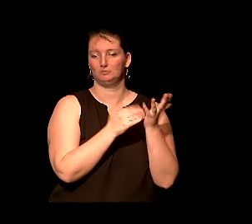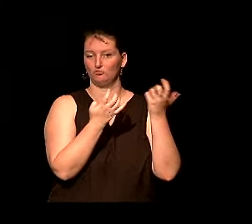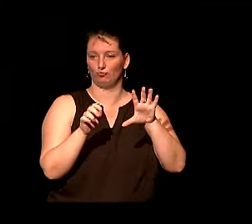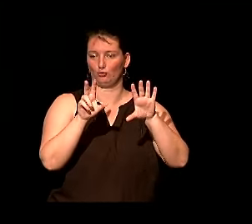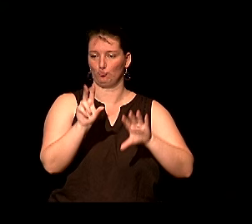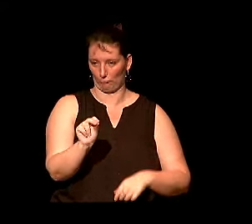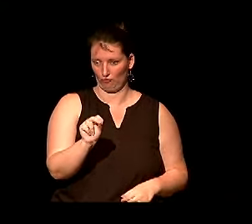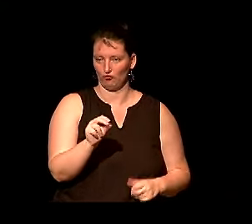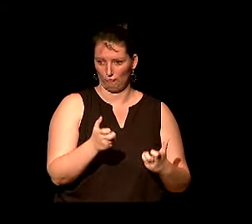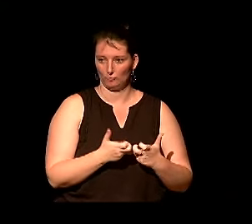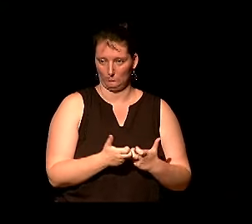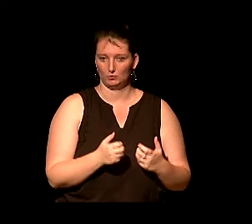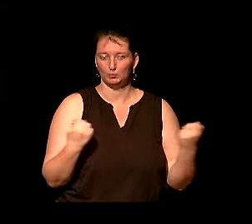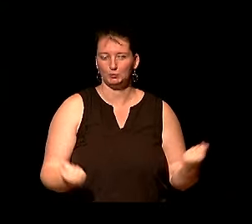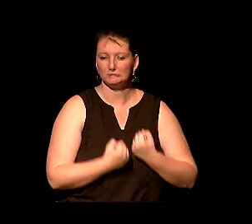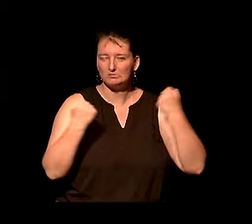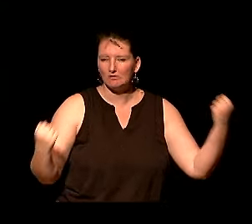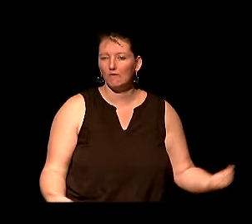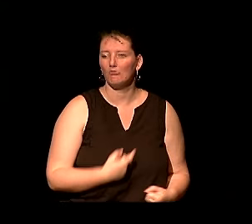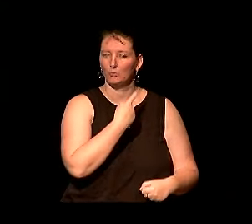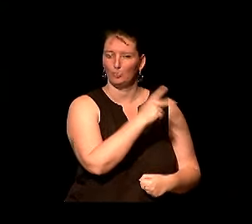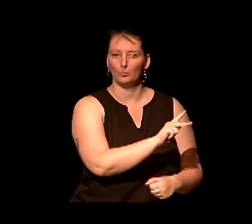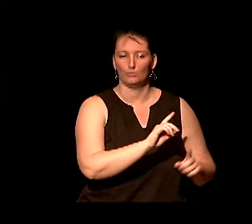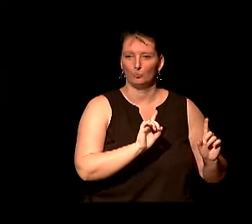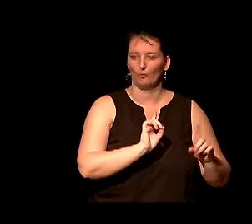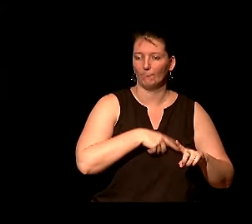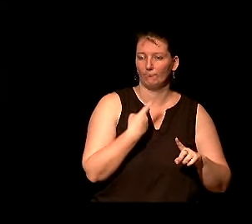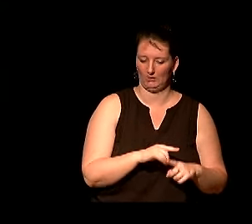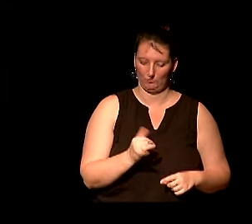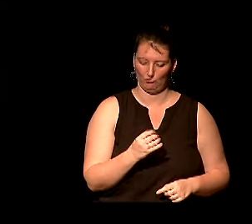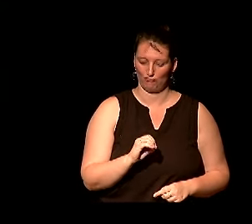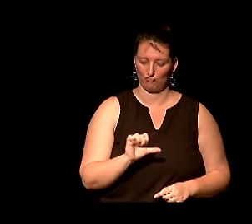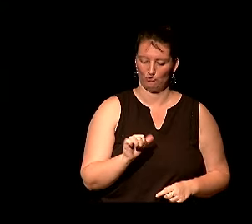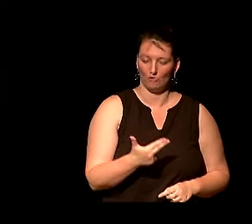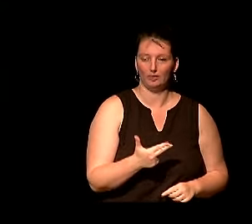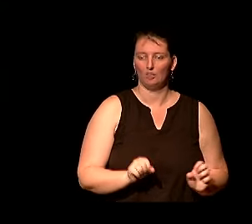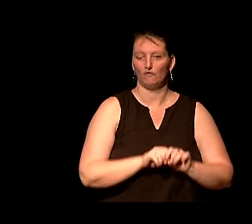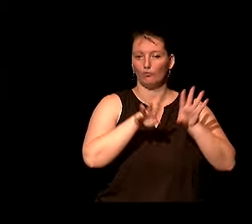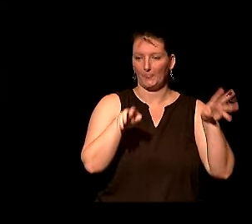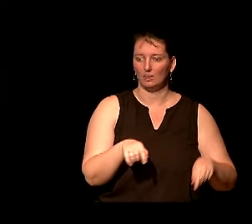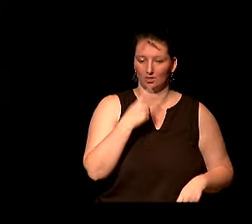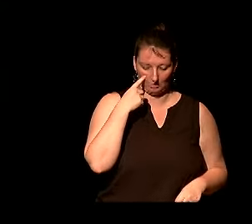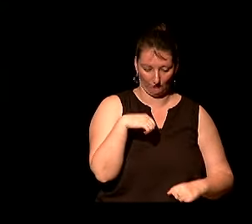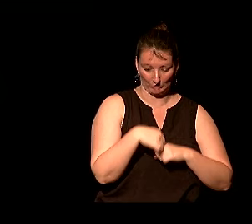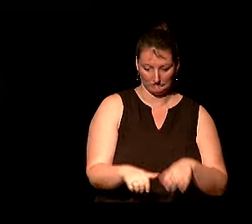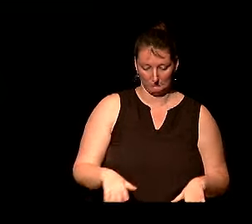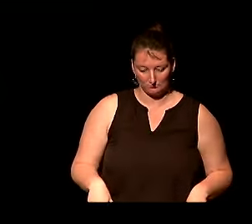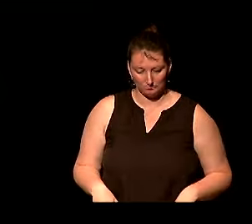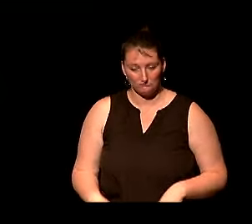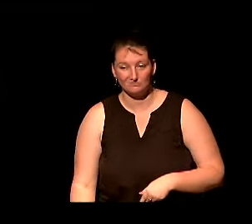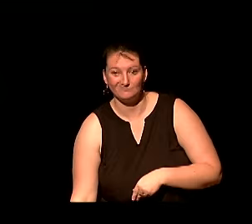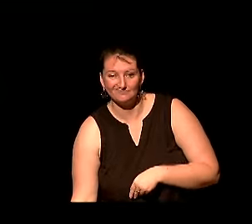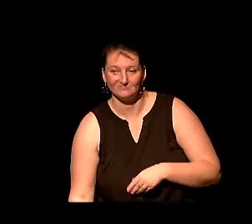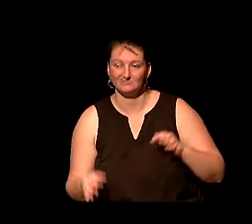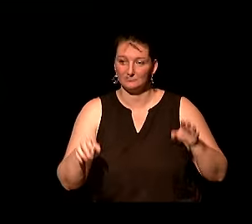pour différents films de John Fontaine, où on va la montrer posant comme dans une peinture de Degas hein, pour vendre le film « Music